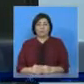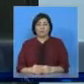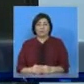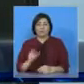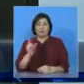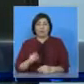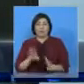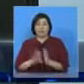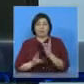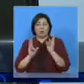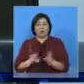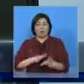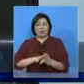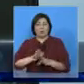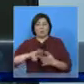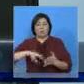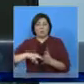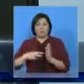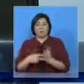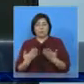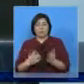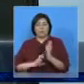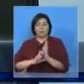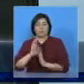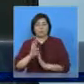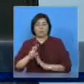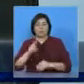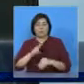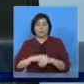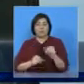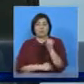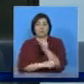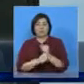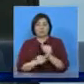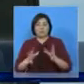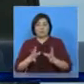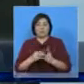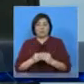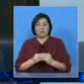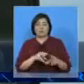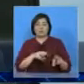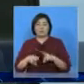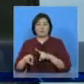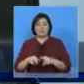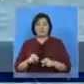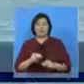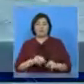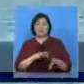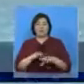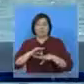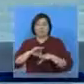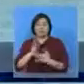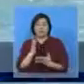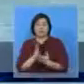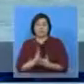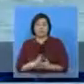Халықтың қауіпсіздігін қамтамасыз ету мақсатында бүгіннен бастап полиция қызметімен бірлескен рейдтік іс-шаралар ұйымдастырады.